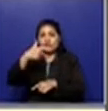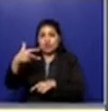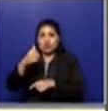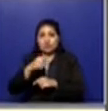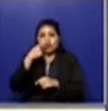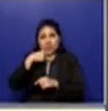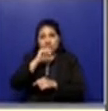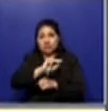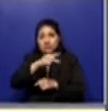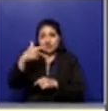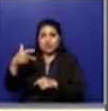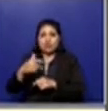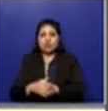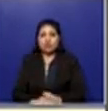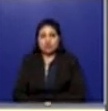ะครับ